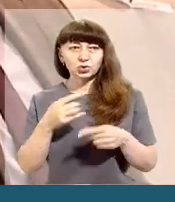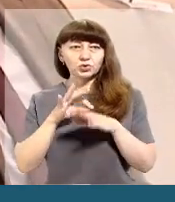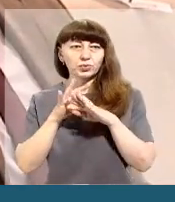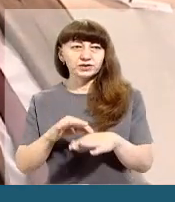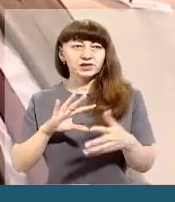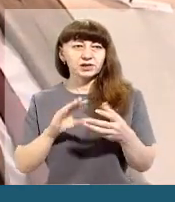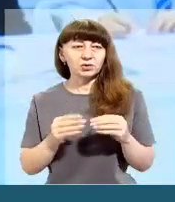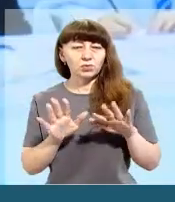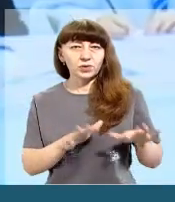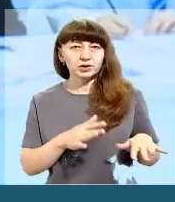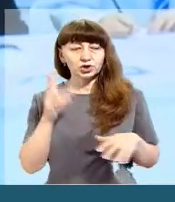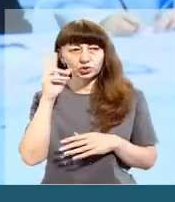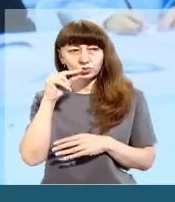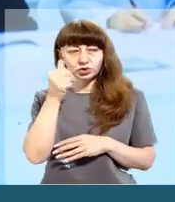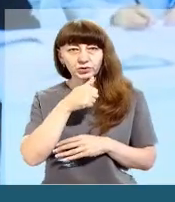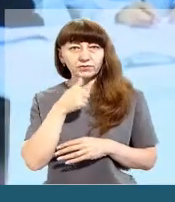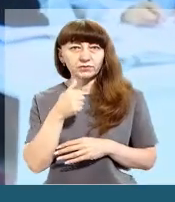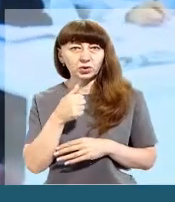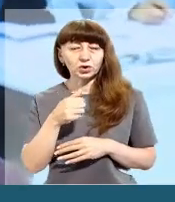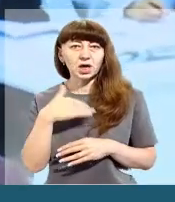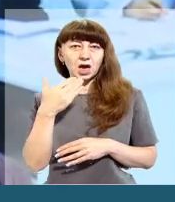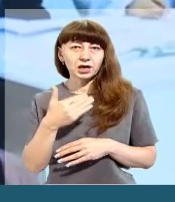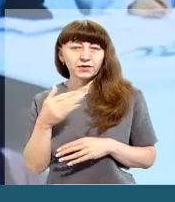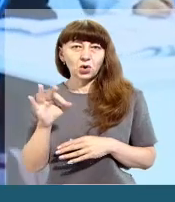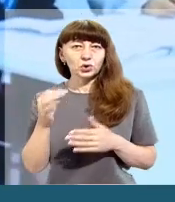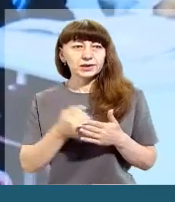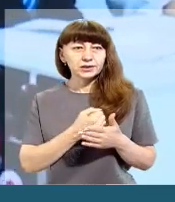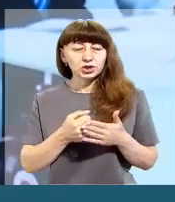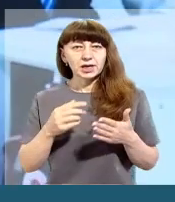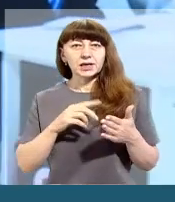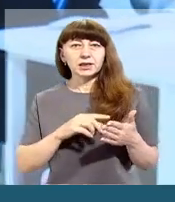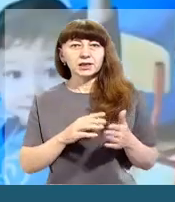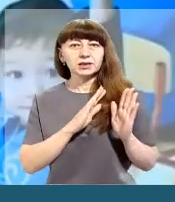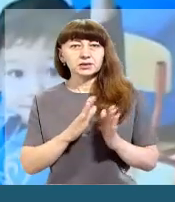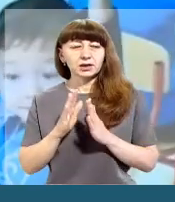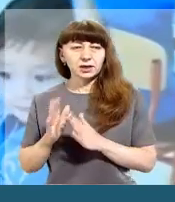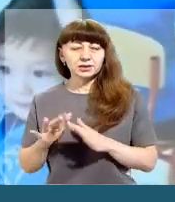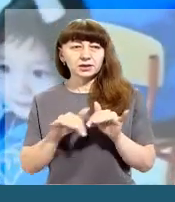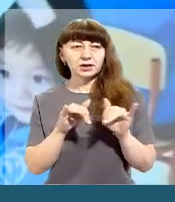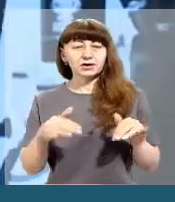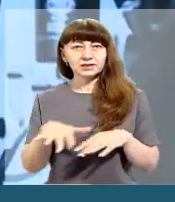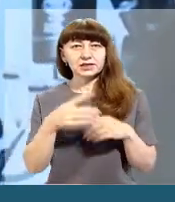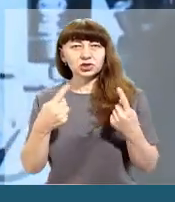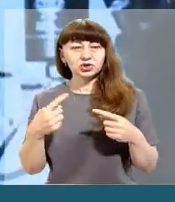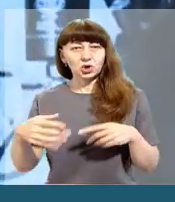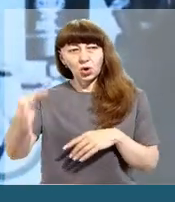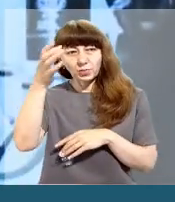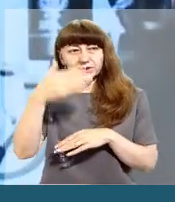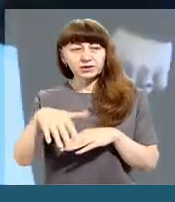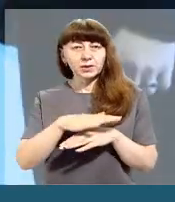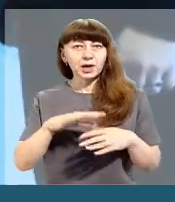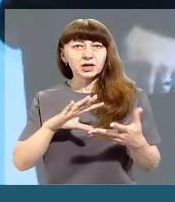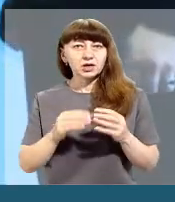подвели и итоги прошедшего учебного года. Озвучены достижения и темпы развития в различных образовательных процессах. К примеру,